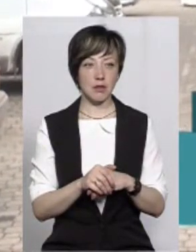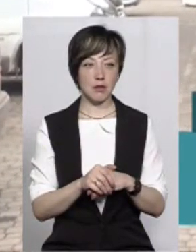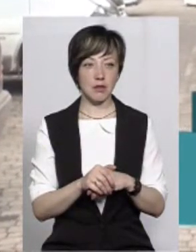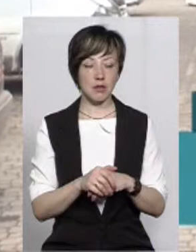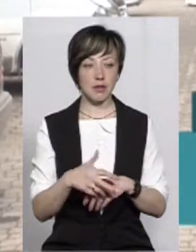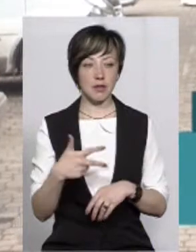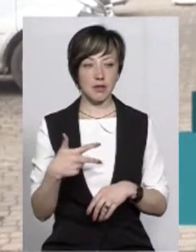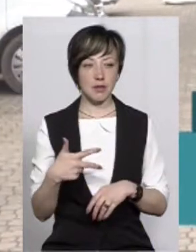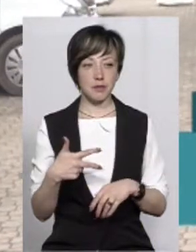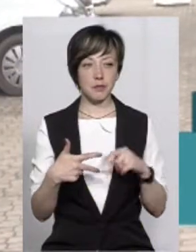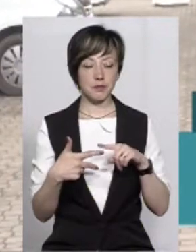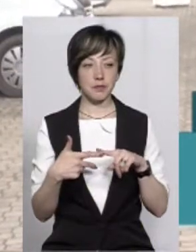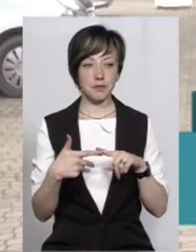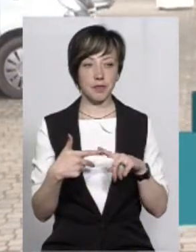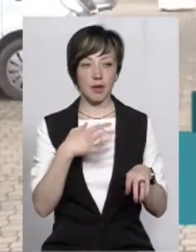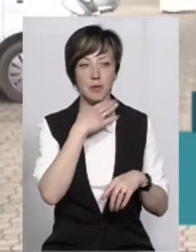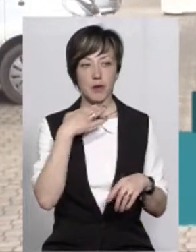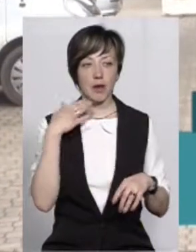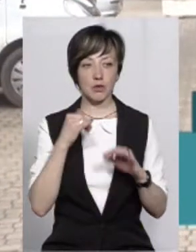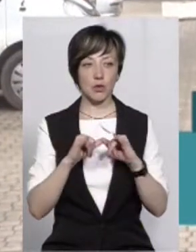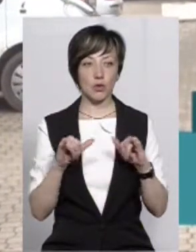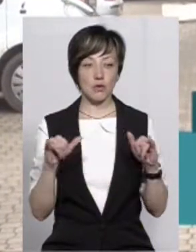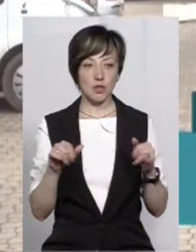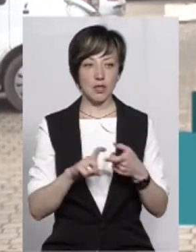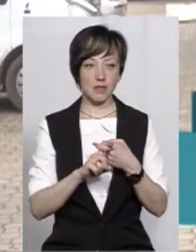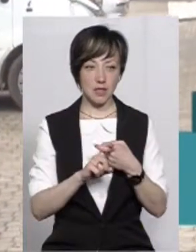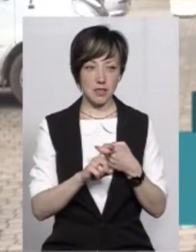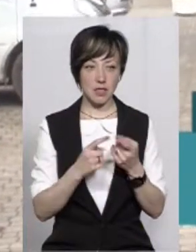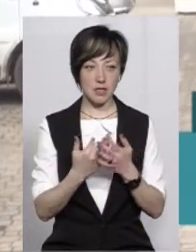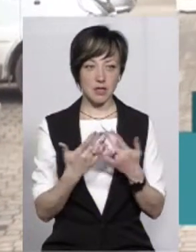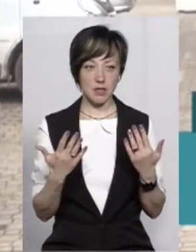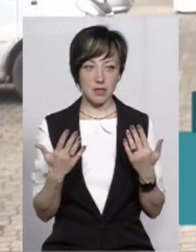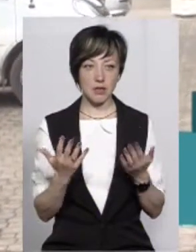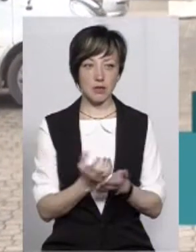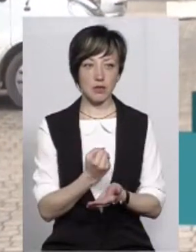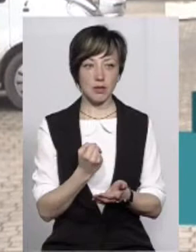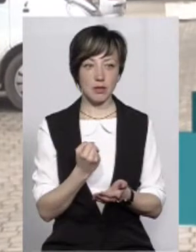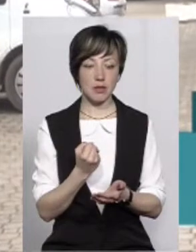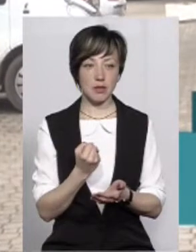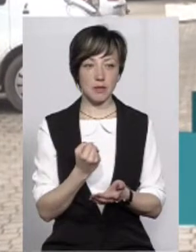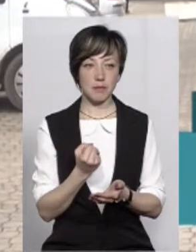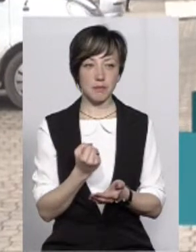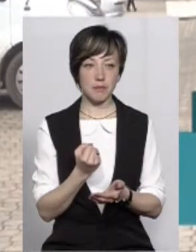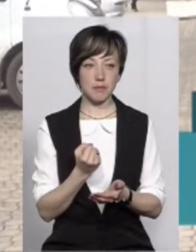ділиться категорія. Якщо їх багато і вони розводять інфекції різні, то виходить, що їх